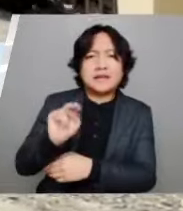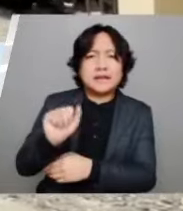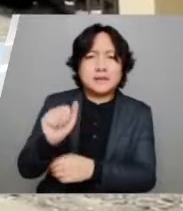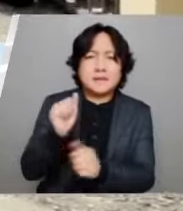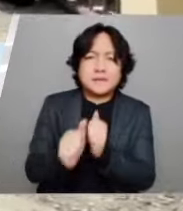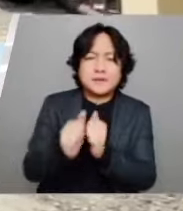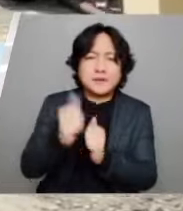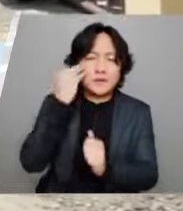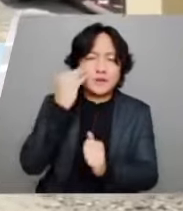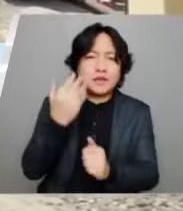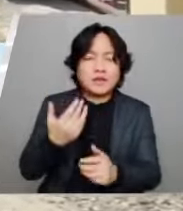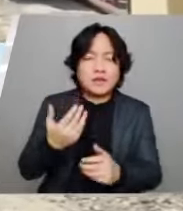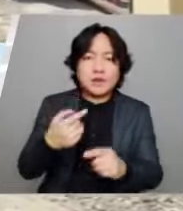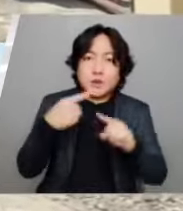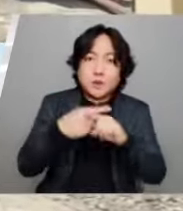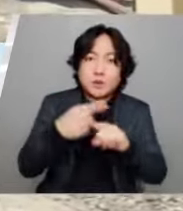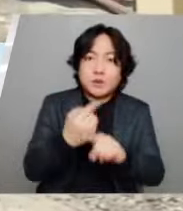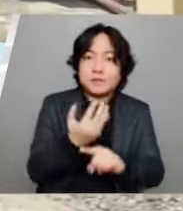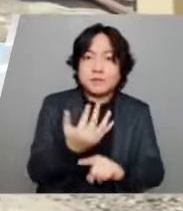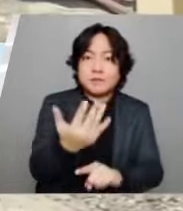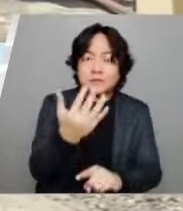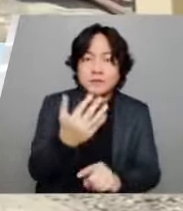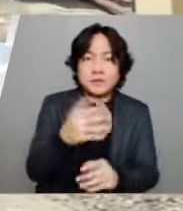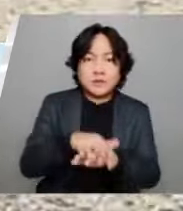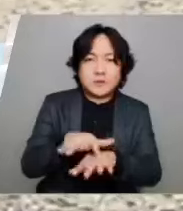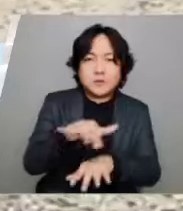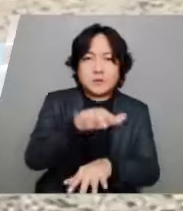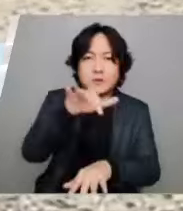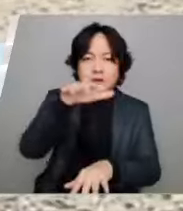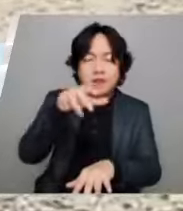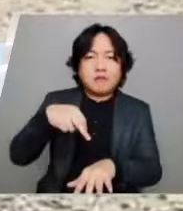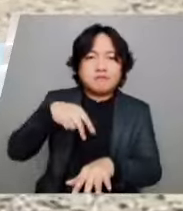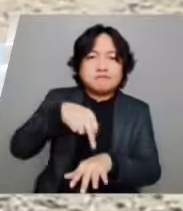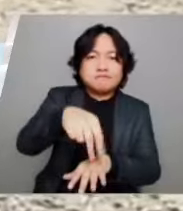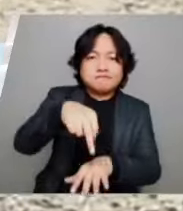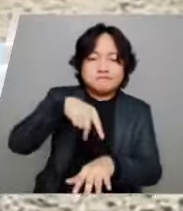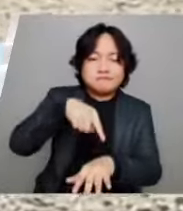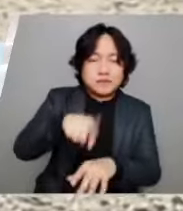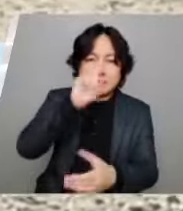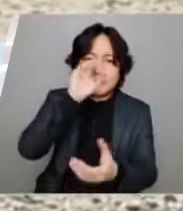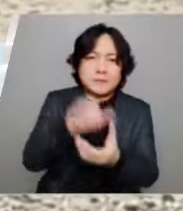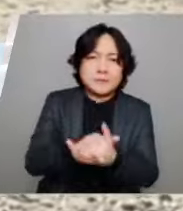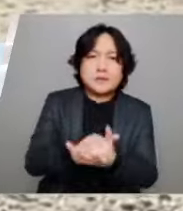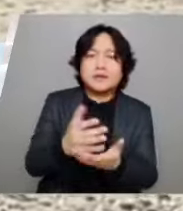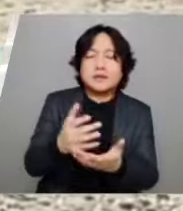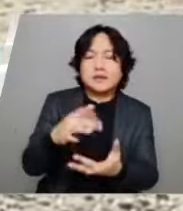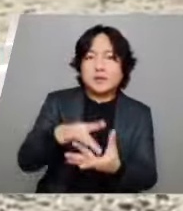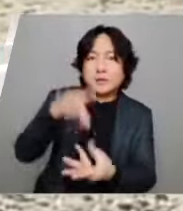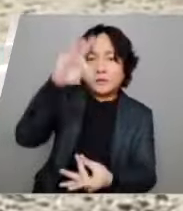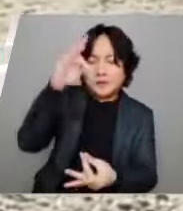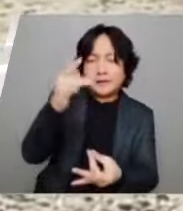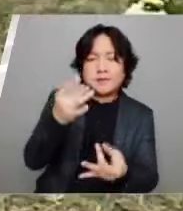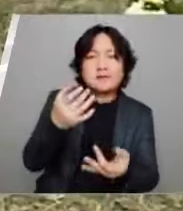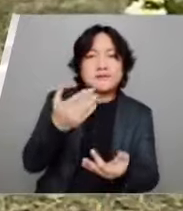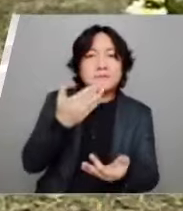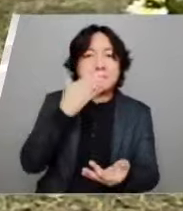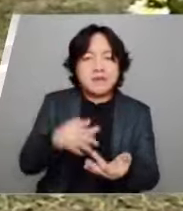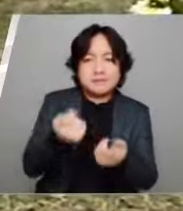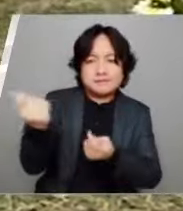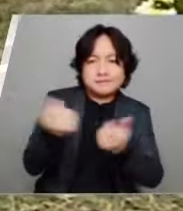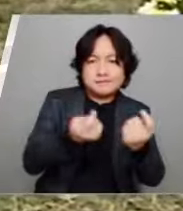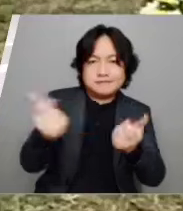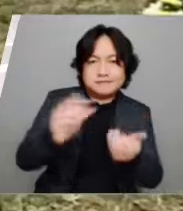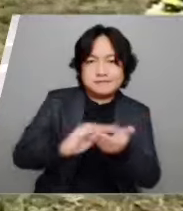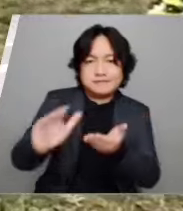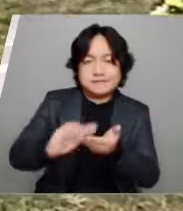masamang espiritu. Iba't iba man ang paraan ng pagunita, para sa marami, ang mahalaga, pahalagahan ang alaala ng mga